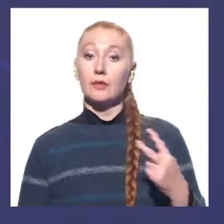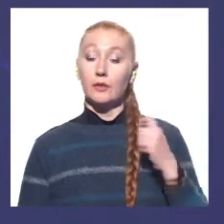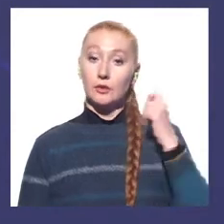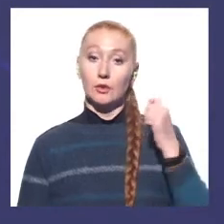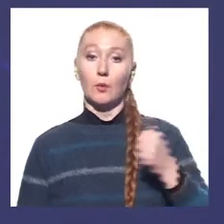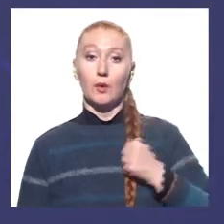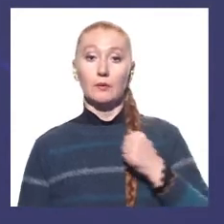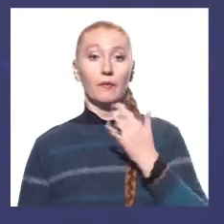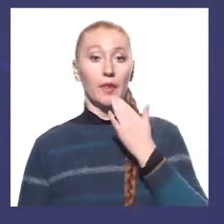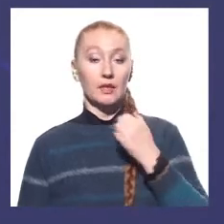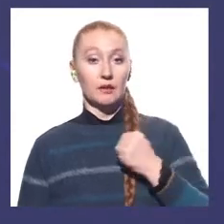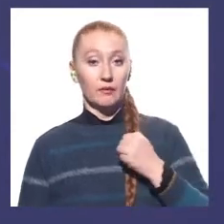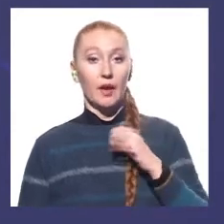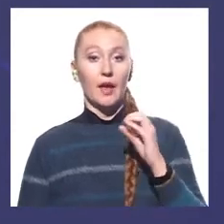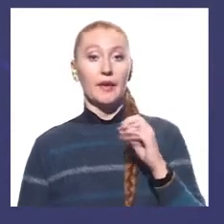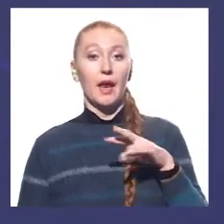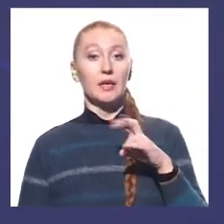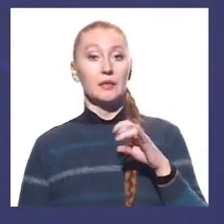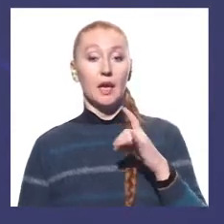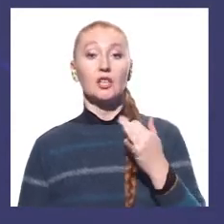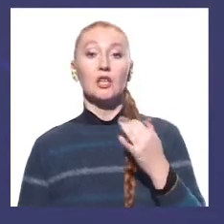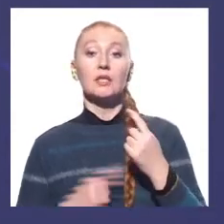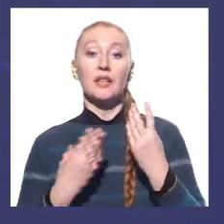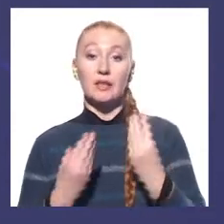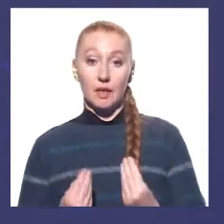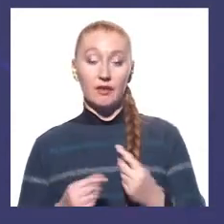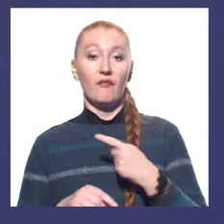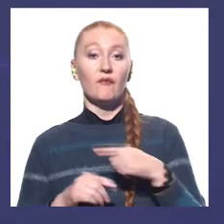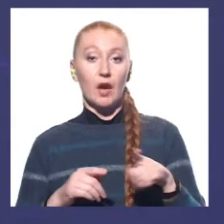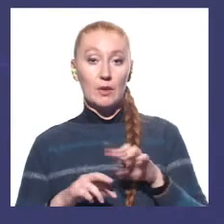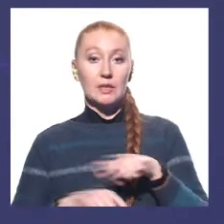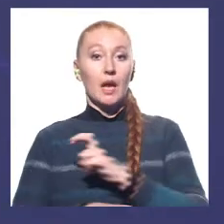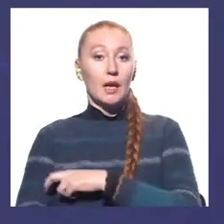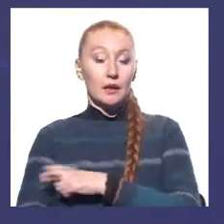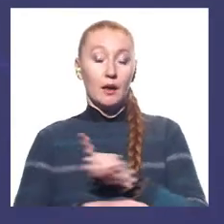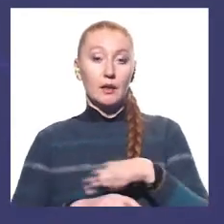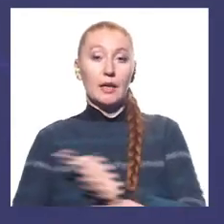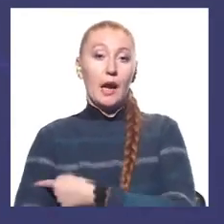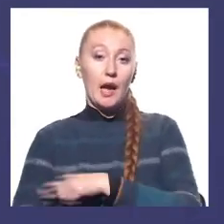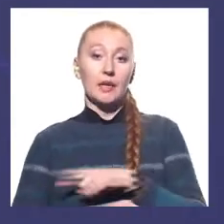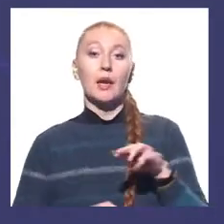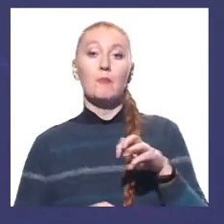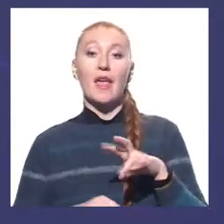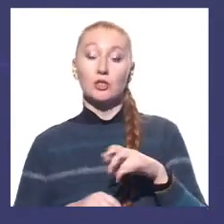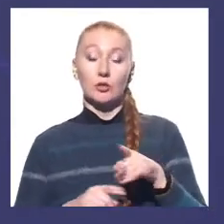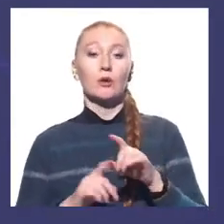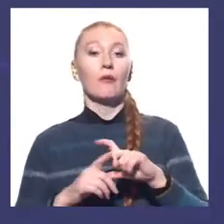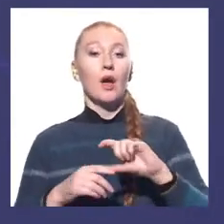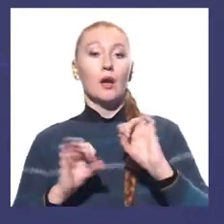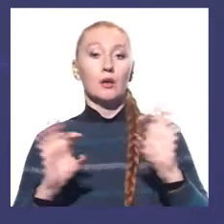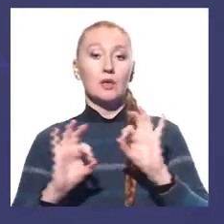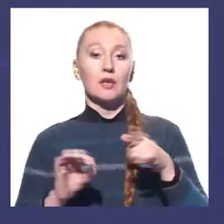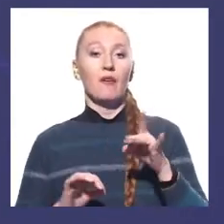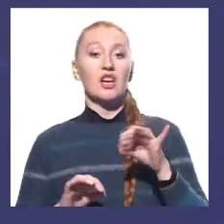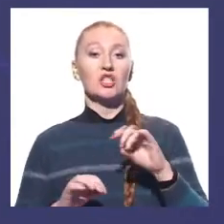Двадцятидворічного бійця Нацгвардії Єлизара через кілька днів випишуть із лікарні імені Мечникова, розповів головний лікар закладу Сергій